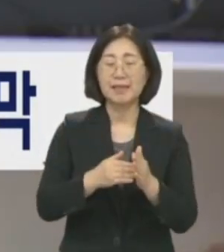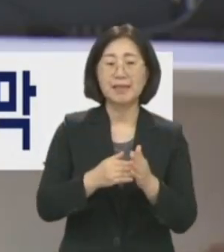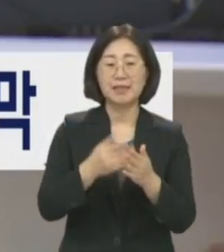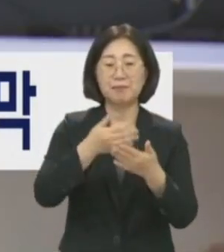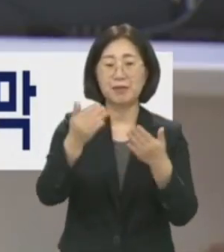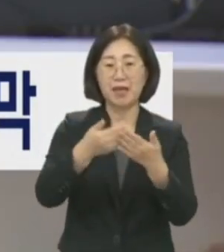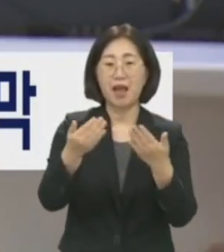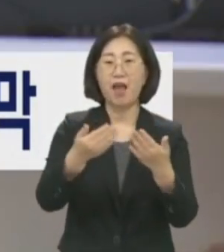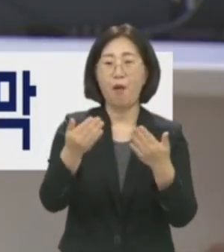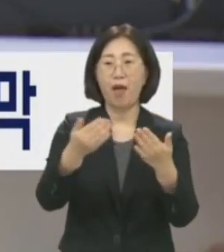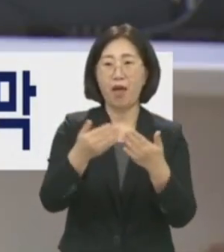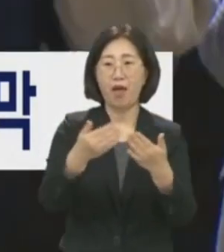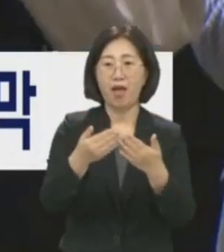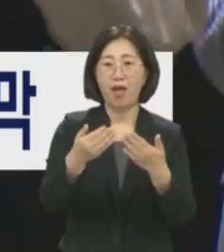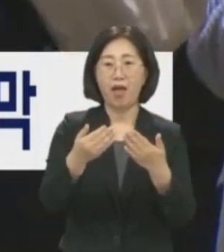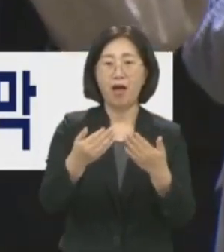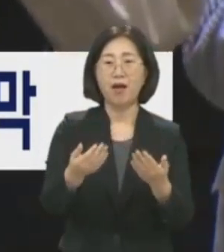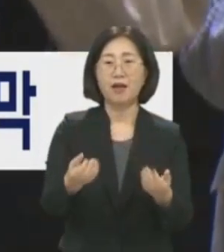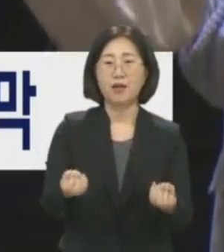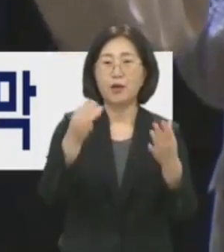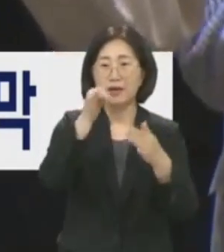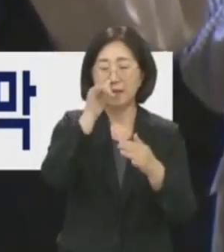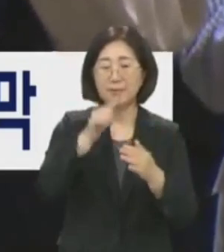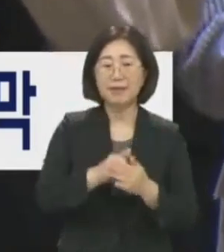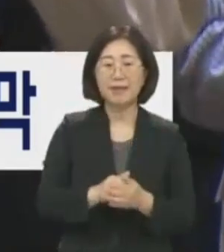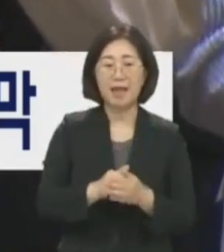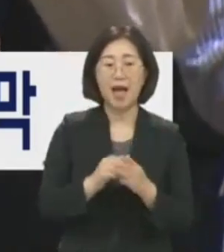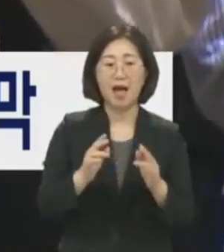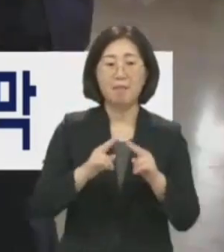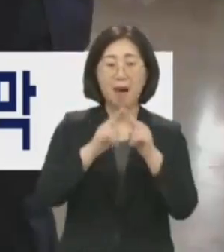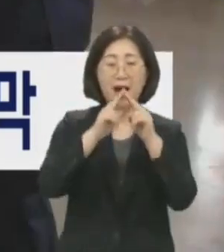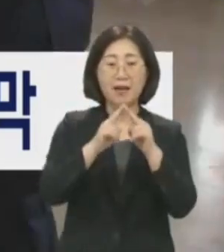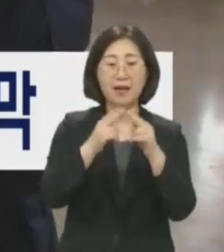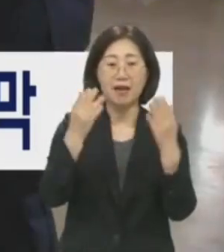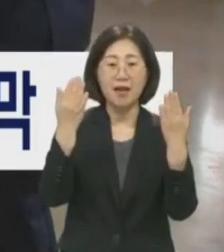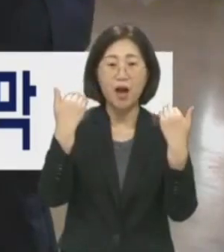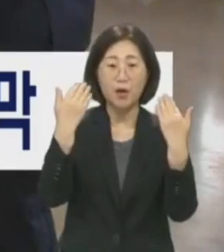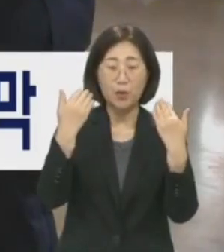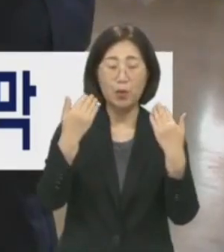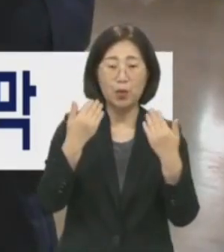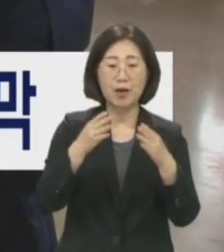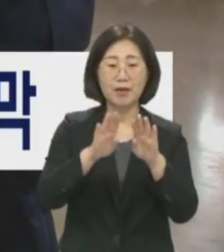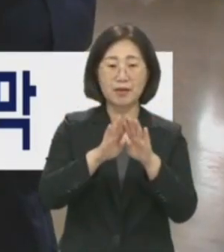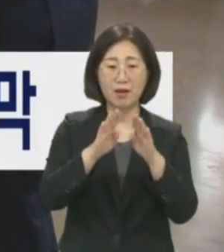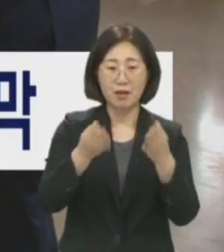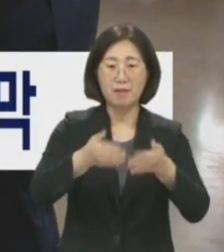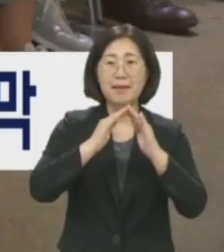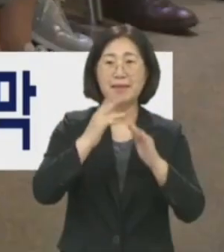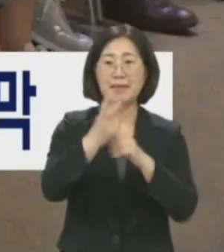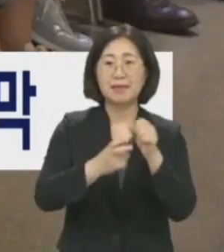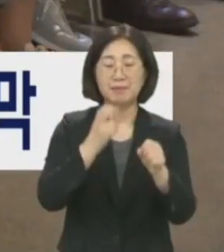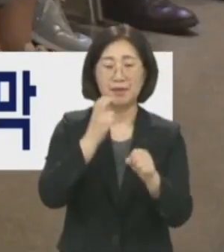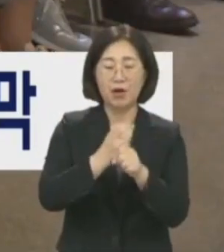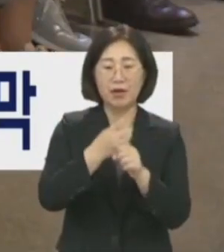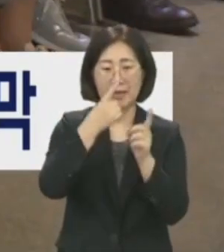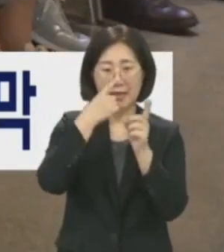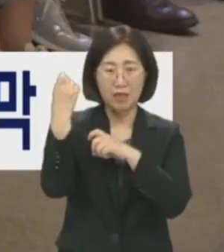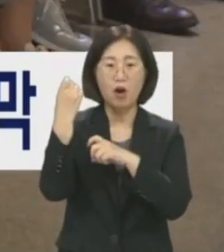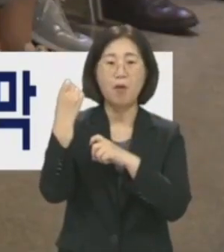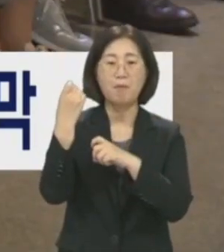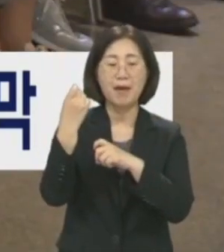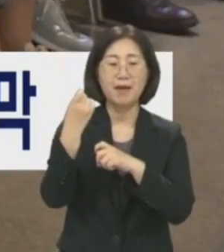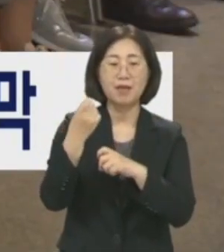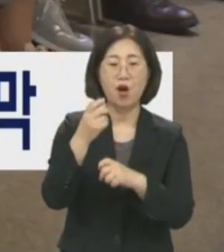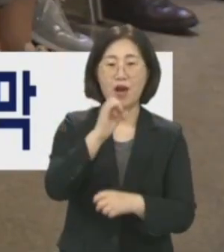이번 기획전은 파리동양 미술 학교가 설립된지 60주년을 기념해 학교를 설립하고 3천명의 제자를 양성한 이응로